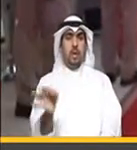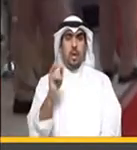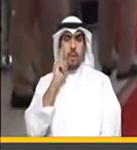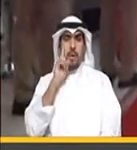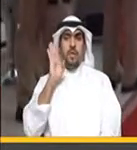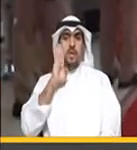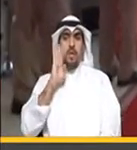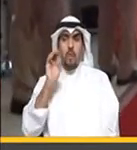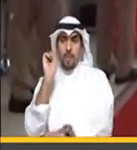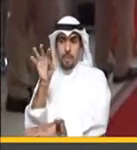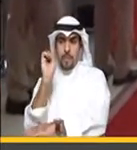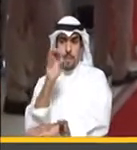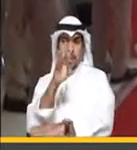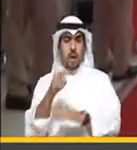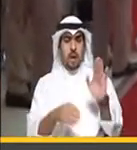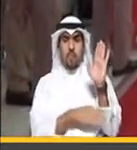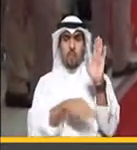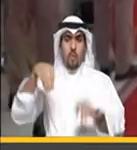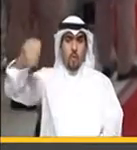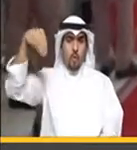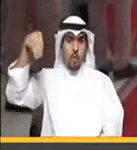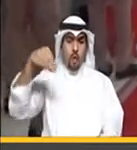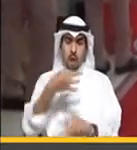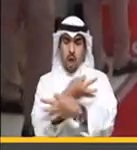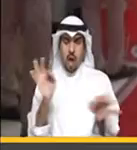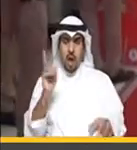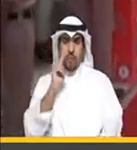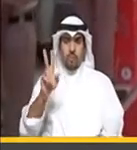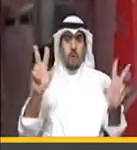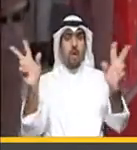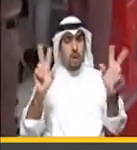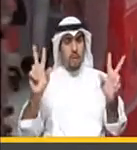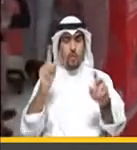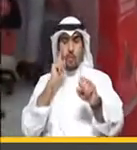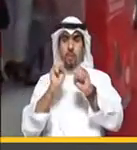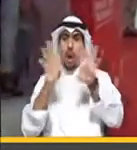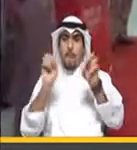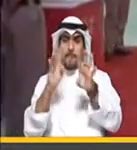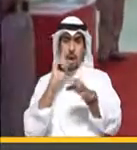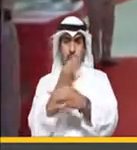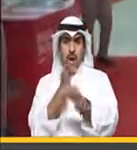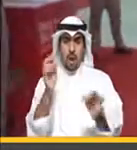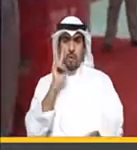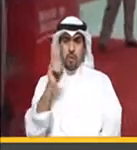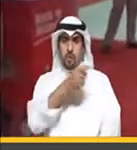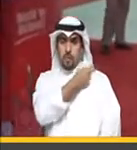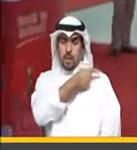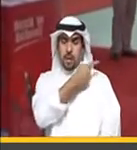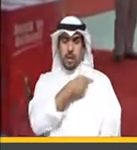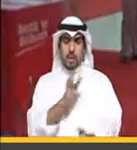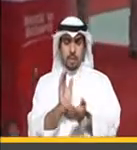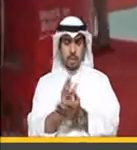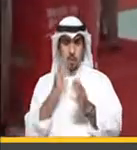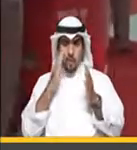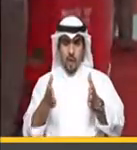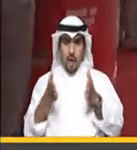التوعوية من مطبوعات وفلاشات إذاعية وتلفزيونية، وعلى نماذج من الهدايا الإرشادية